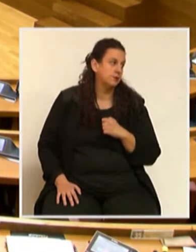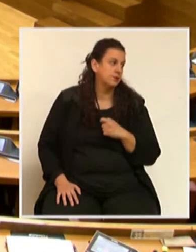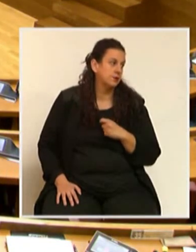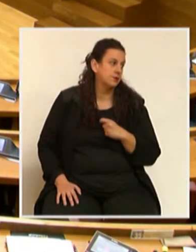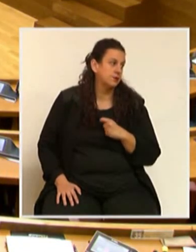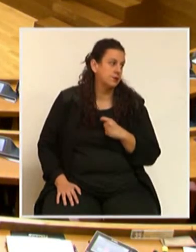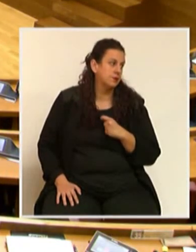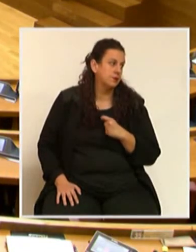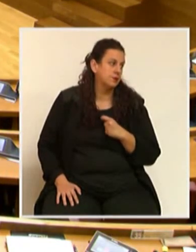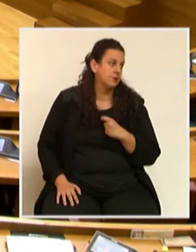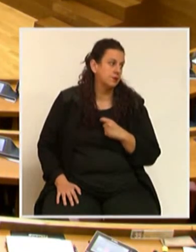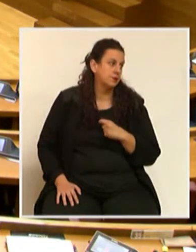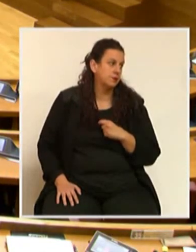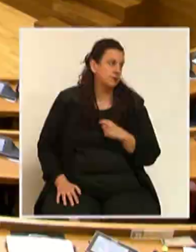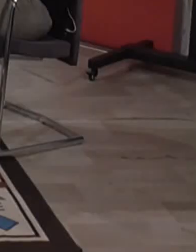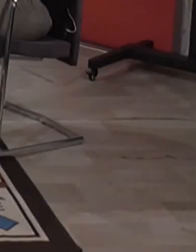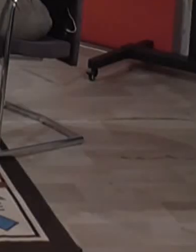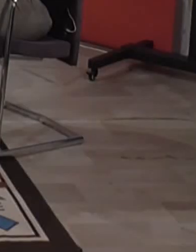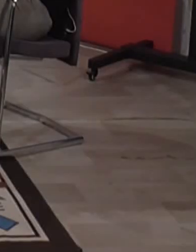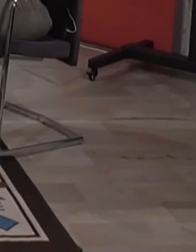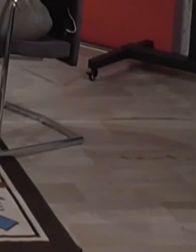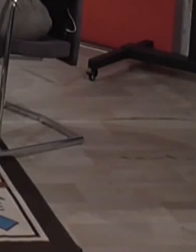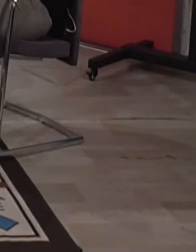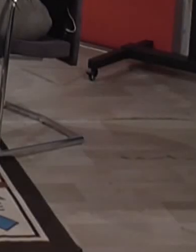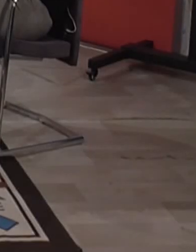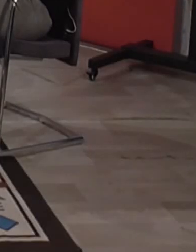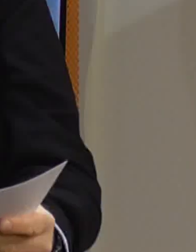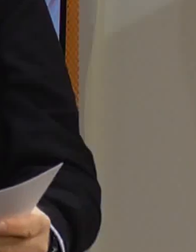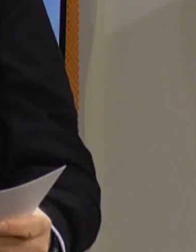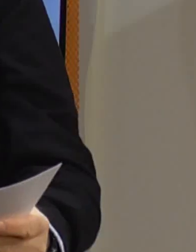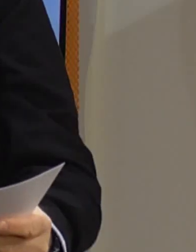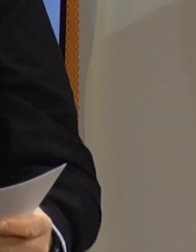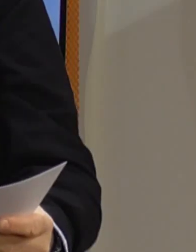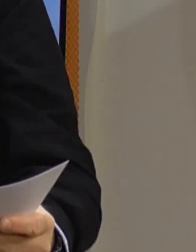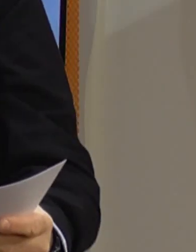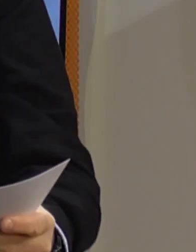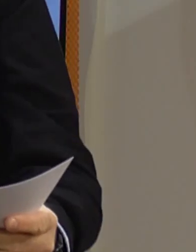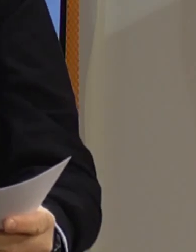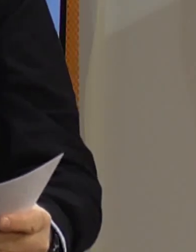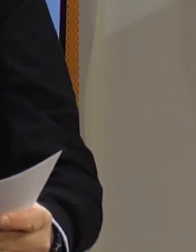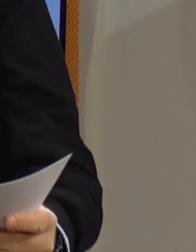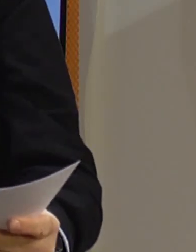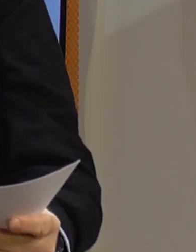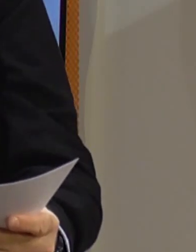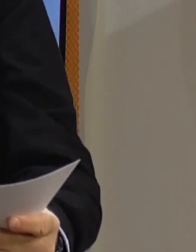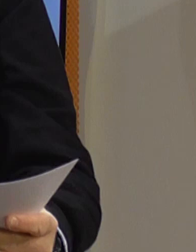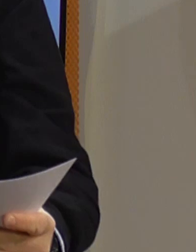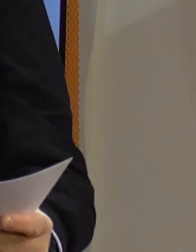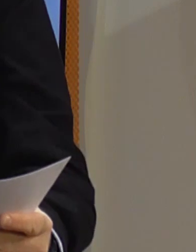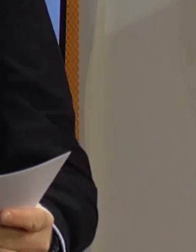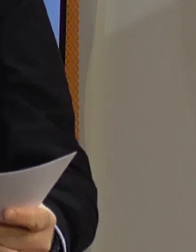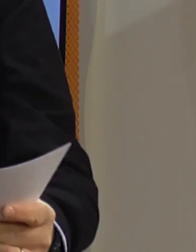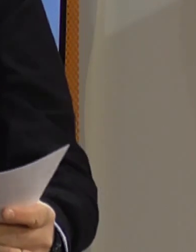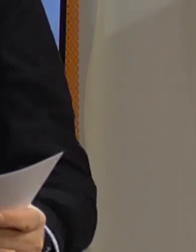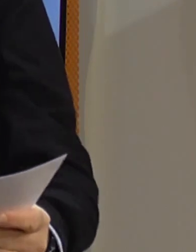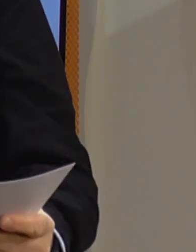tenen una posició comuna. Ell, per això no vaig a la reunió. Clar, si no vaig a la reunió, no vas a la reunió perquè no vas a la reunió, perquè no